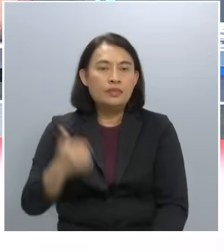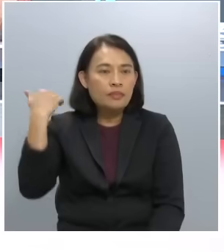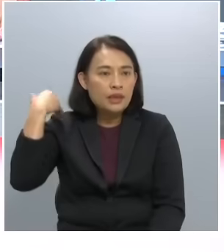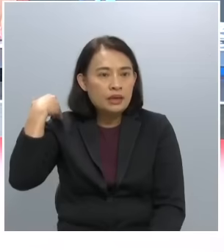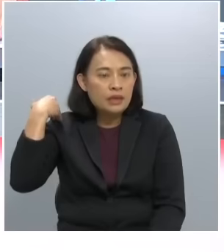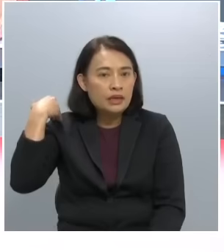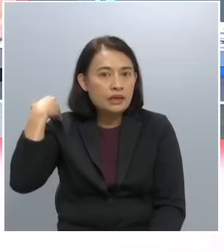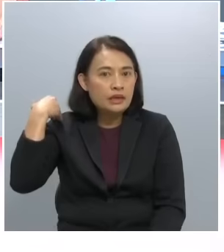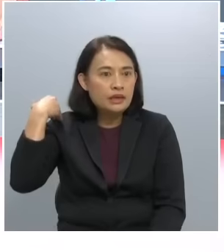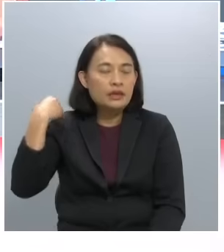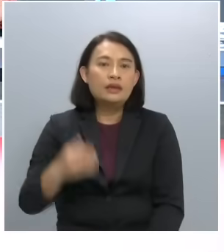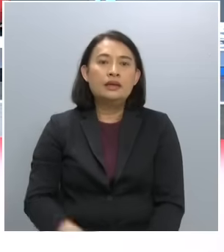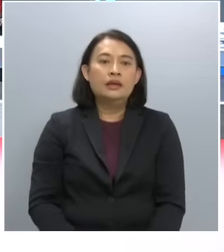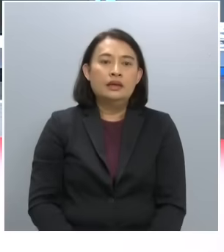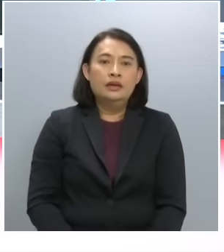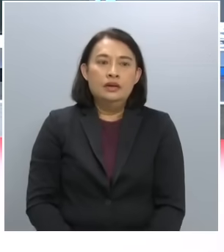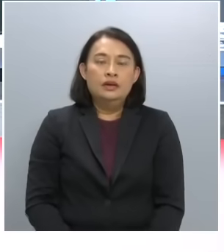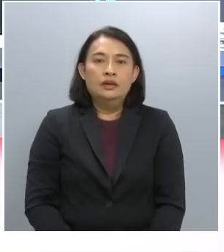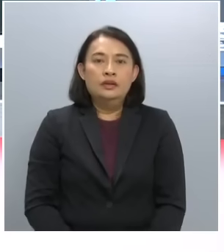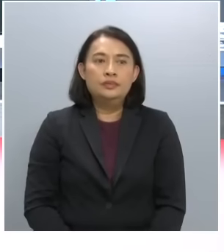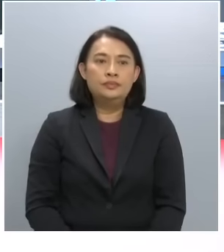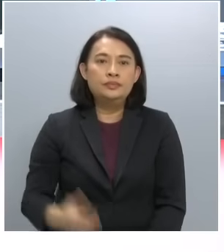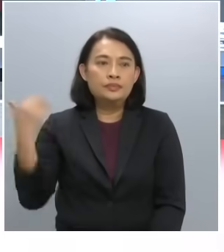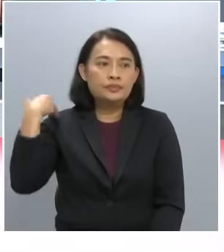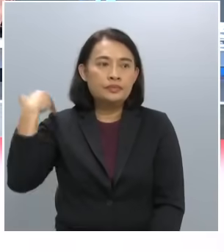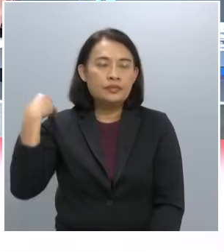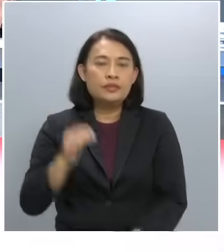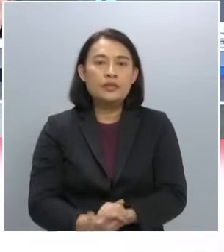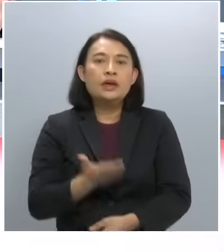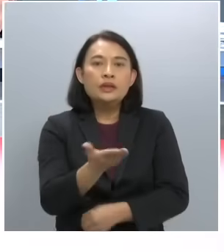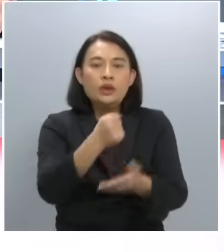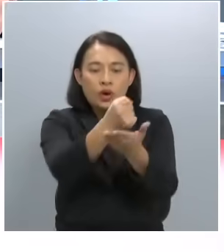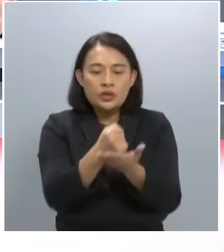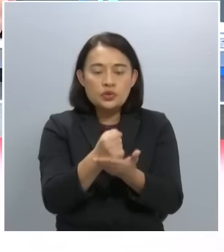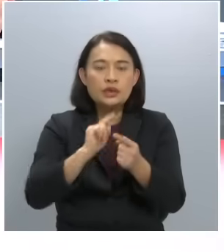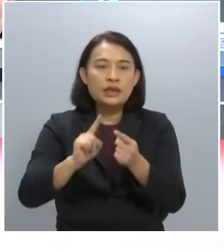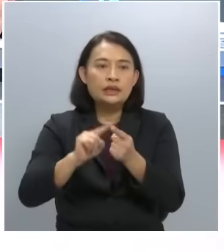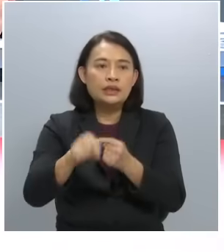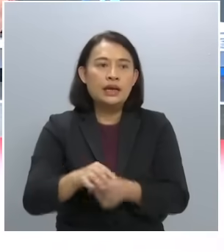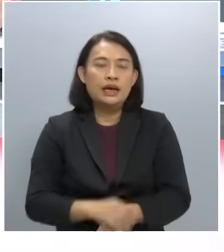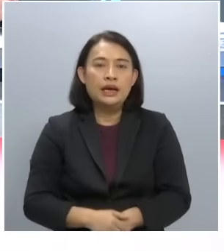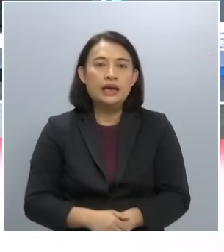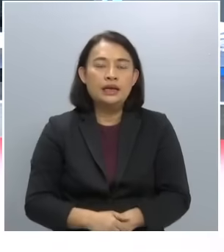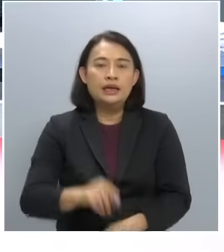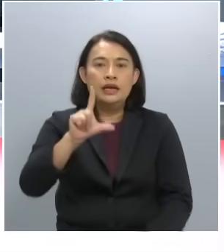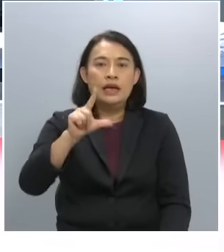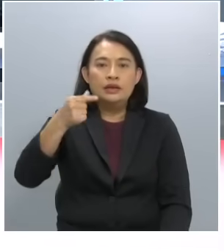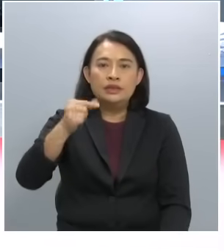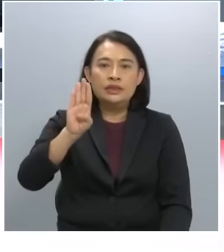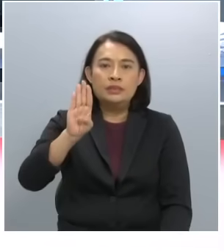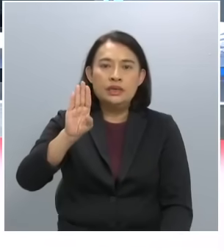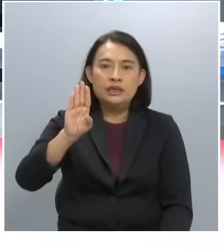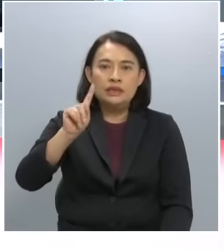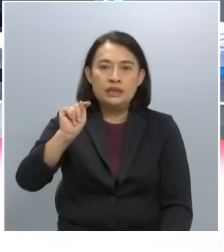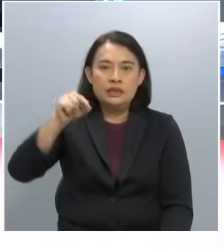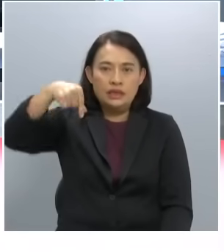เรามีอะไรอีกมั้ยมีที่มาร้องขอความช่วยเหลือค่ะครับสาว lgbtqนะคะมาขอความเป็นธรรมให้กับพี่